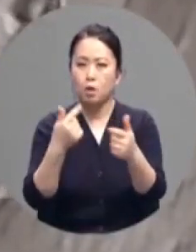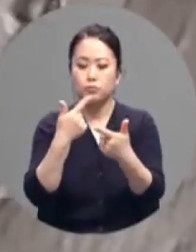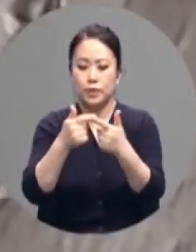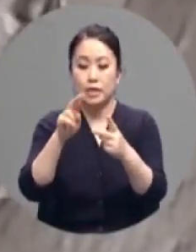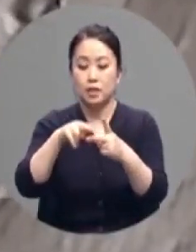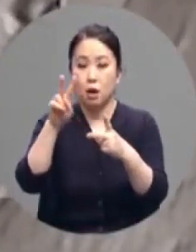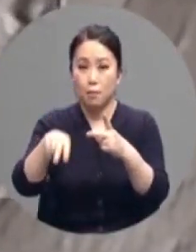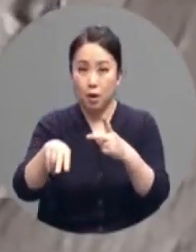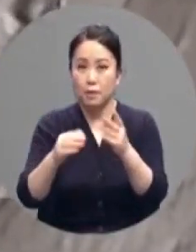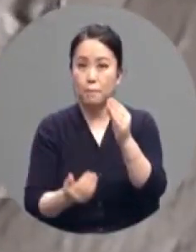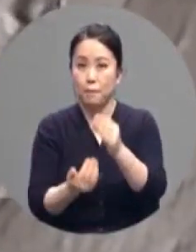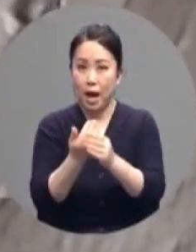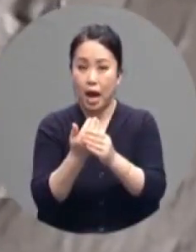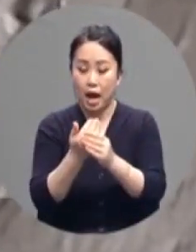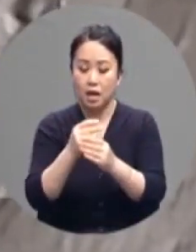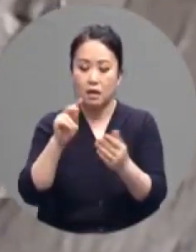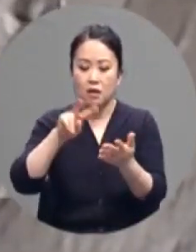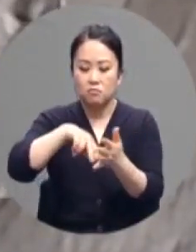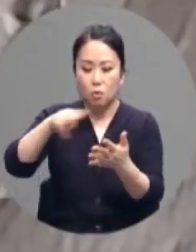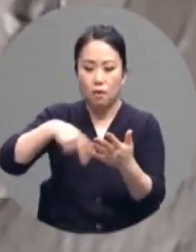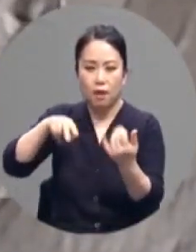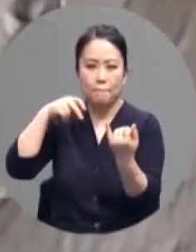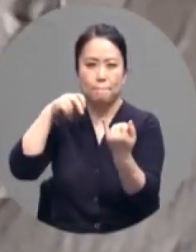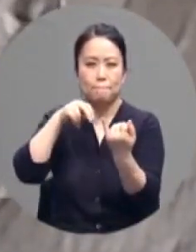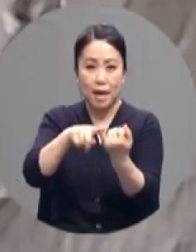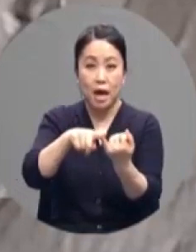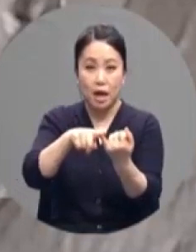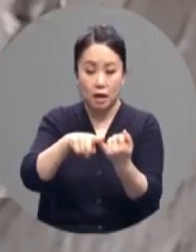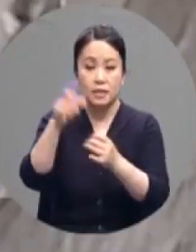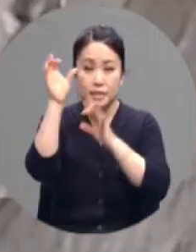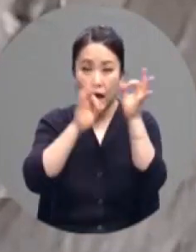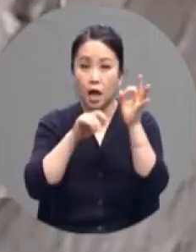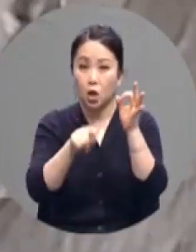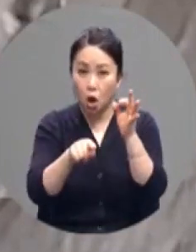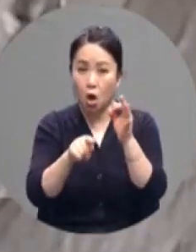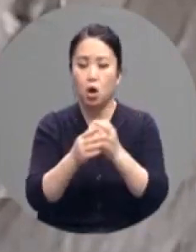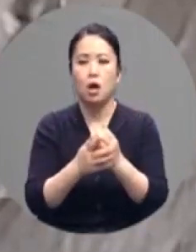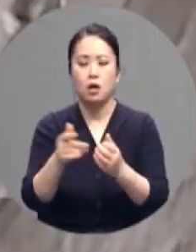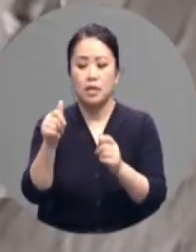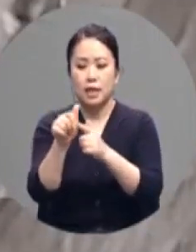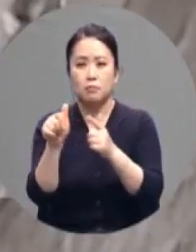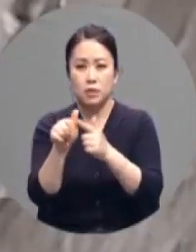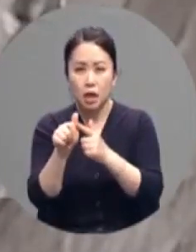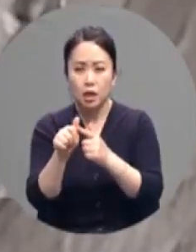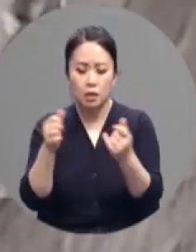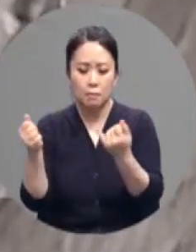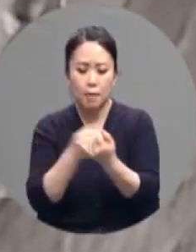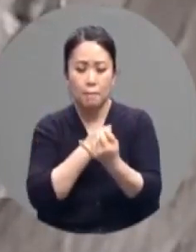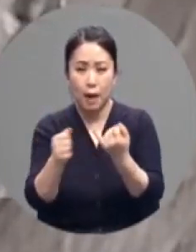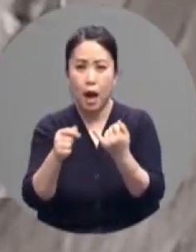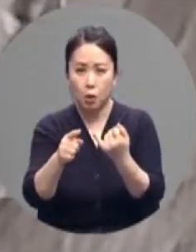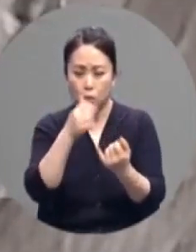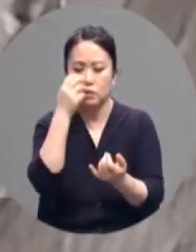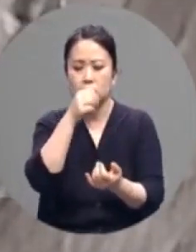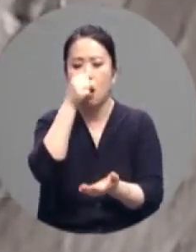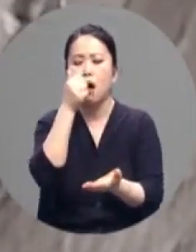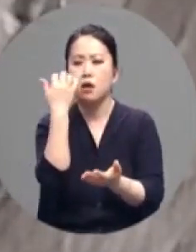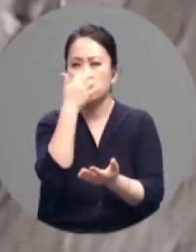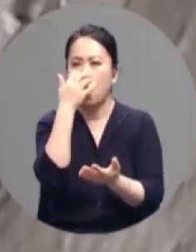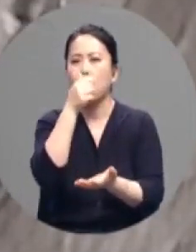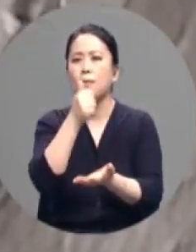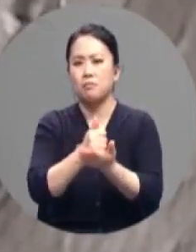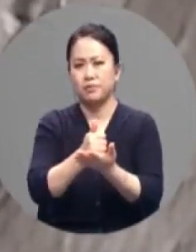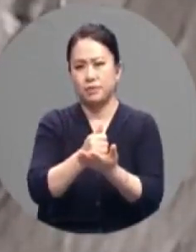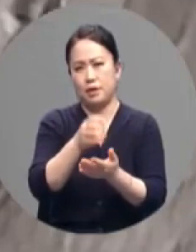발생한 이른바 돌려차기 사건. 가해자인 30대 남성이 묻지마 폭행을 가한 뒤 성범죄를 저질렀다는 의혹이